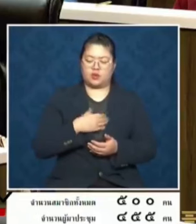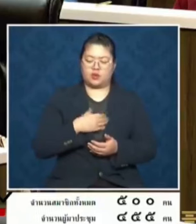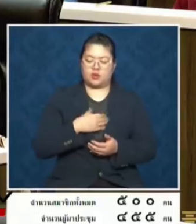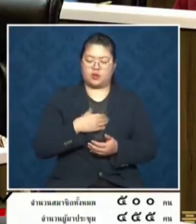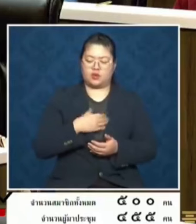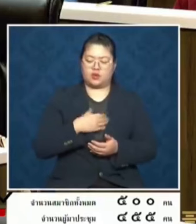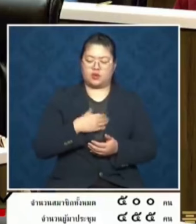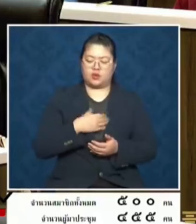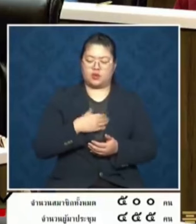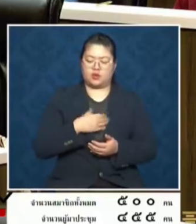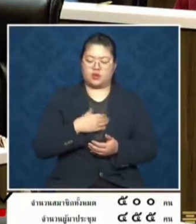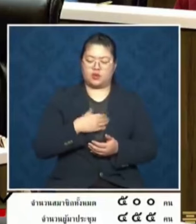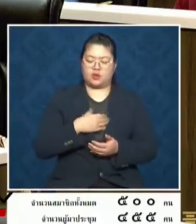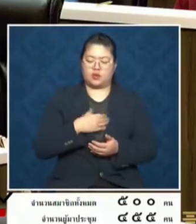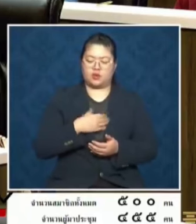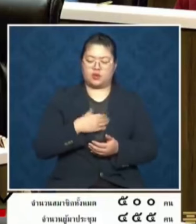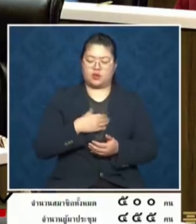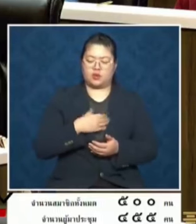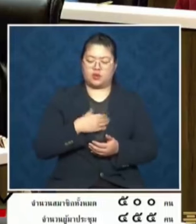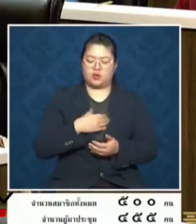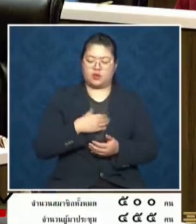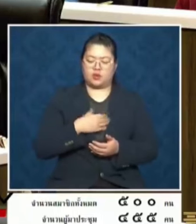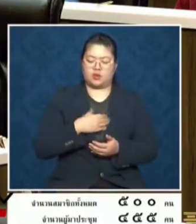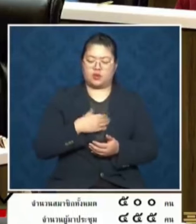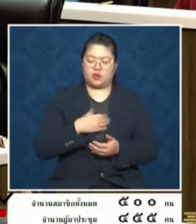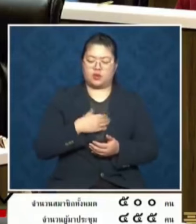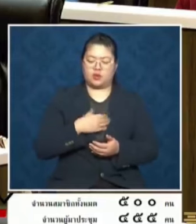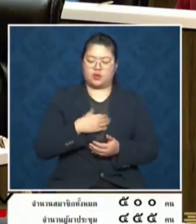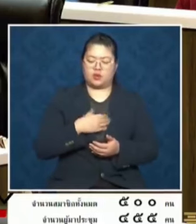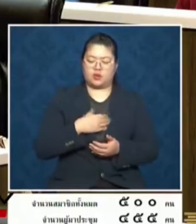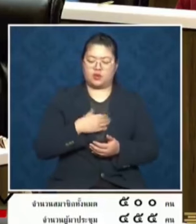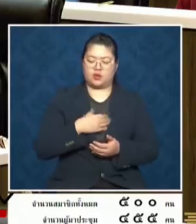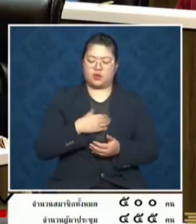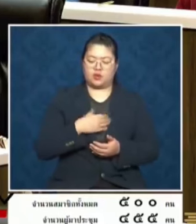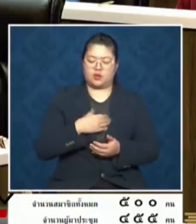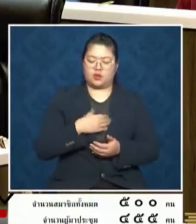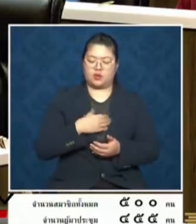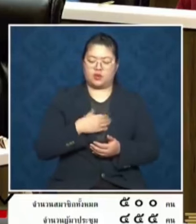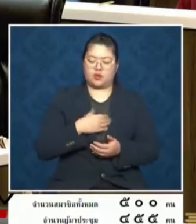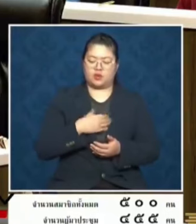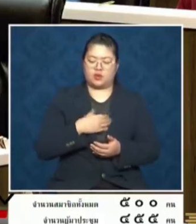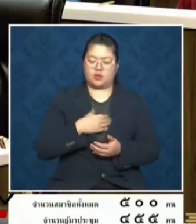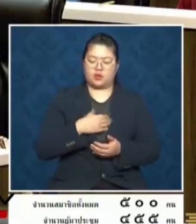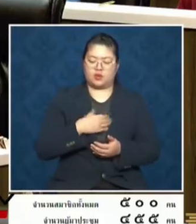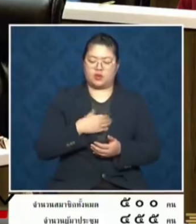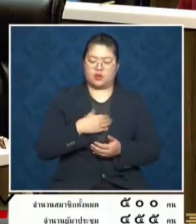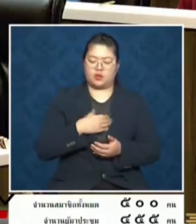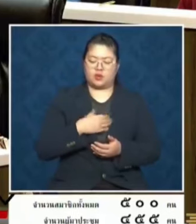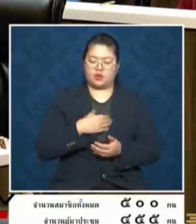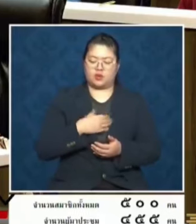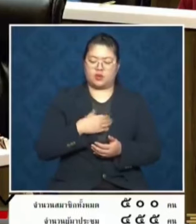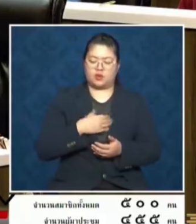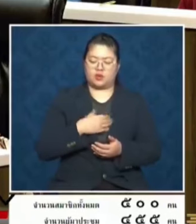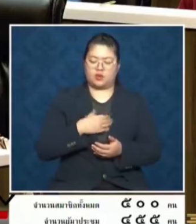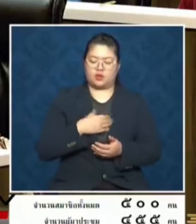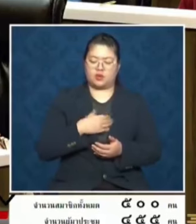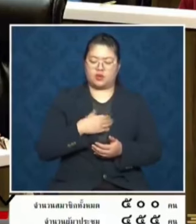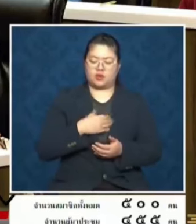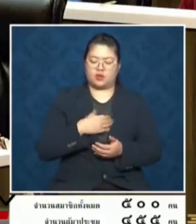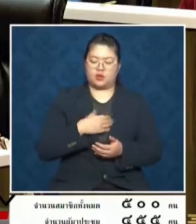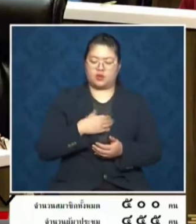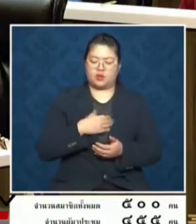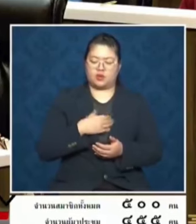ที่สุดหรือเรียกได้ว่าสอบตกโดยสิ้นเชิงก็คือด้านการเงินและด้านการจัดซื้อยุทโธปกรณ์และธุร